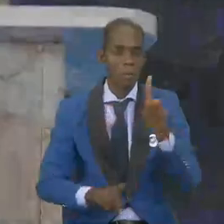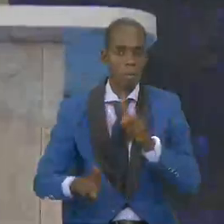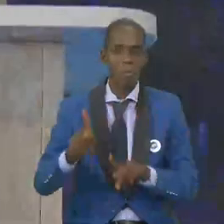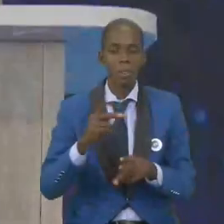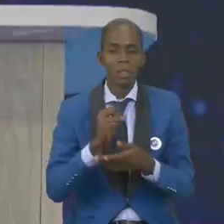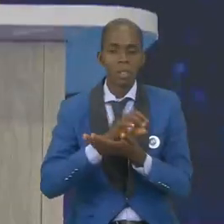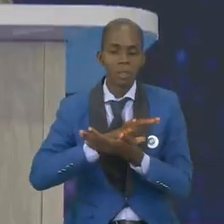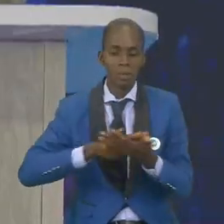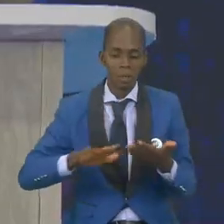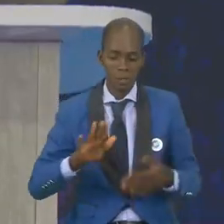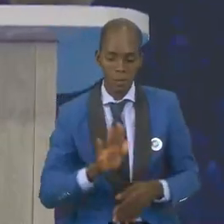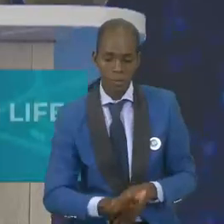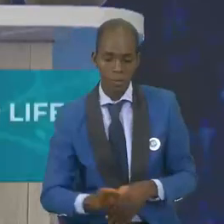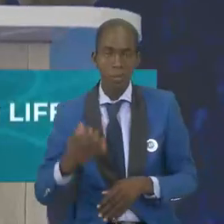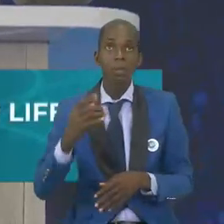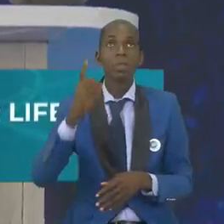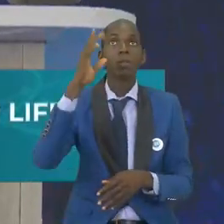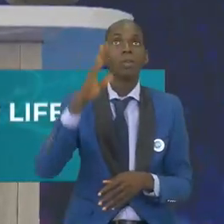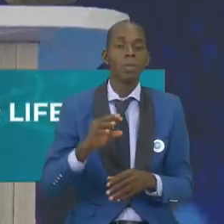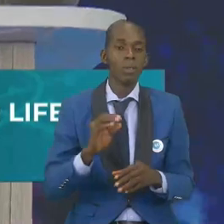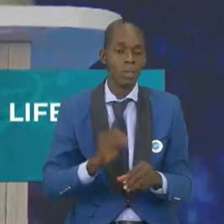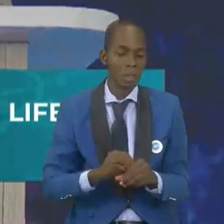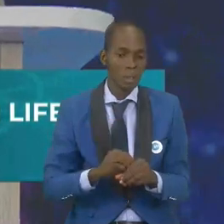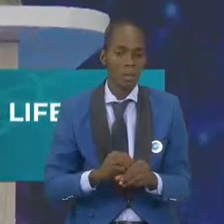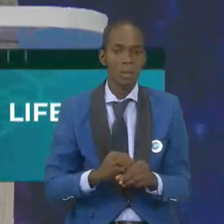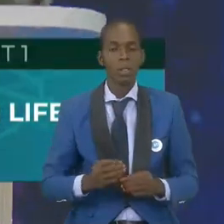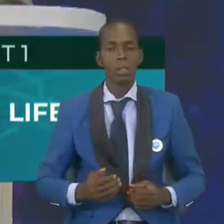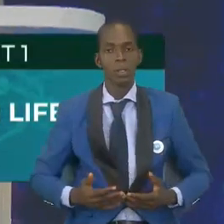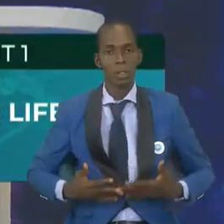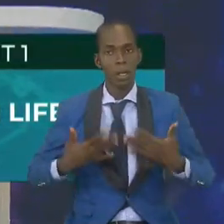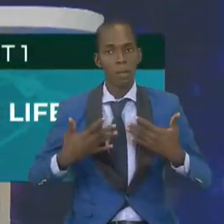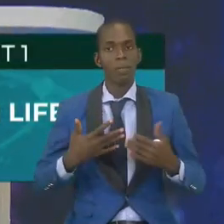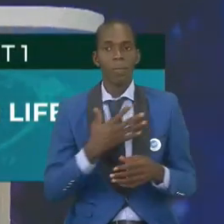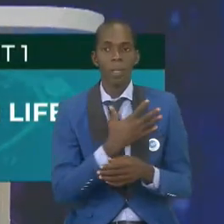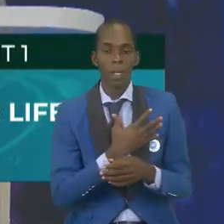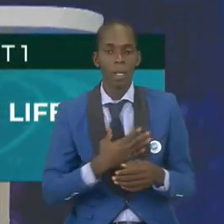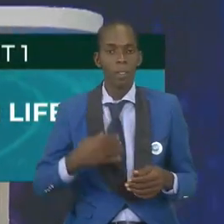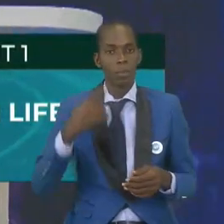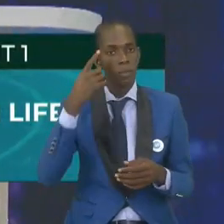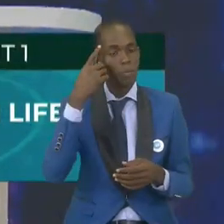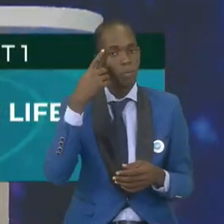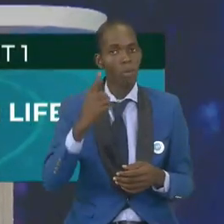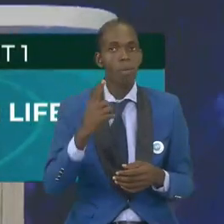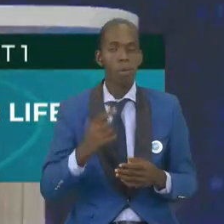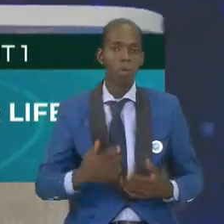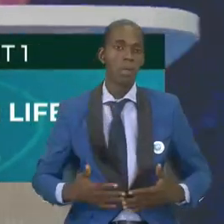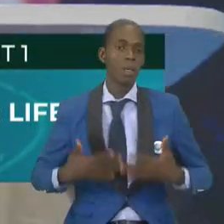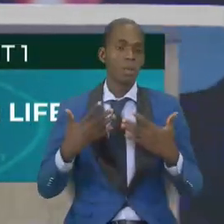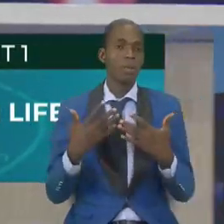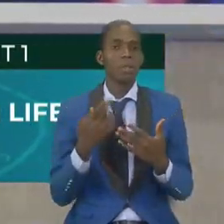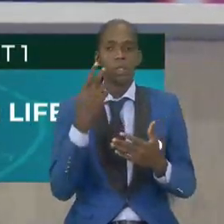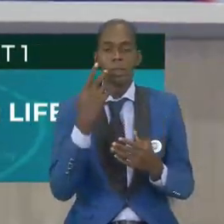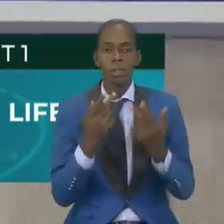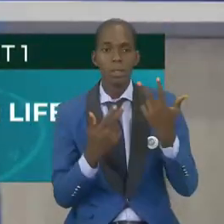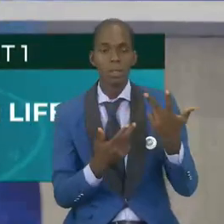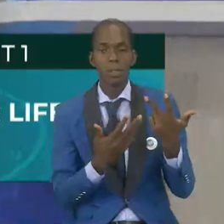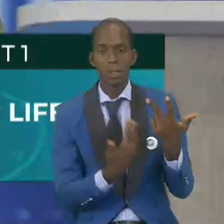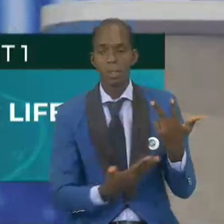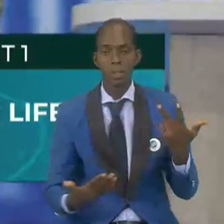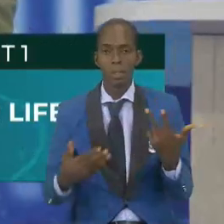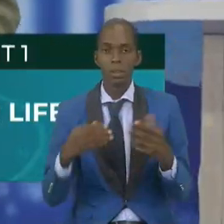du peuple sanctifié dans la vie, des enfants de Dieu sanctifiés dans la vie et pour